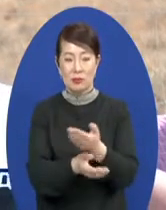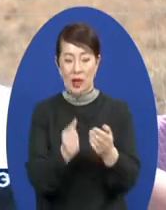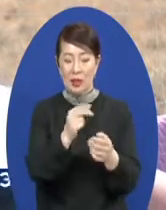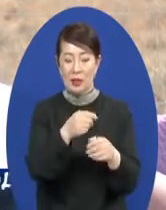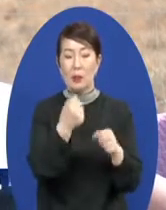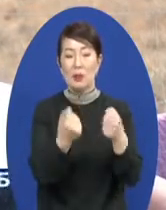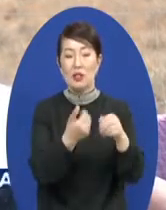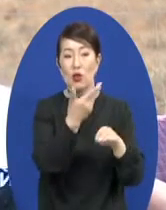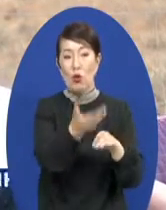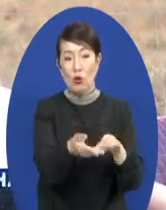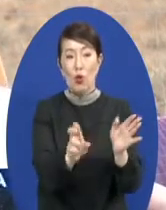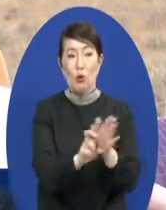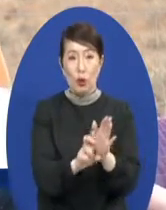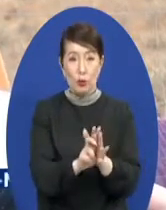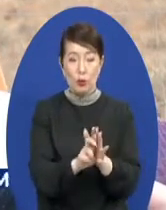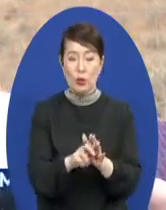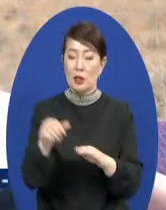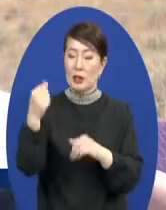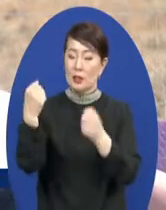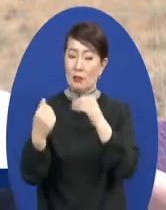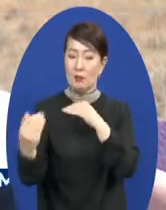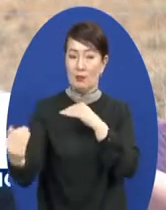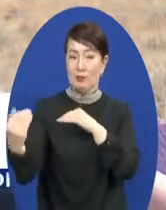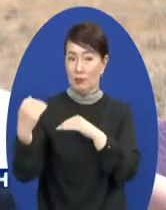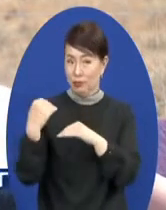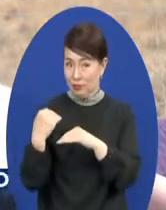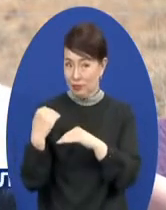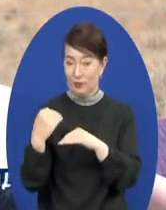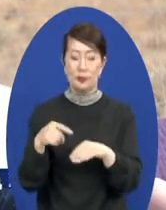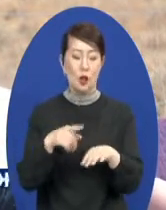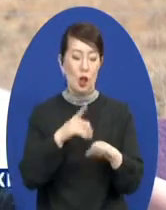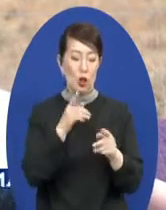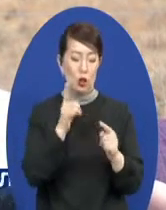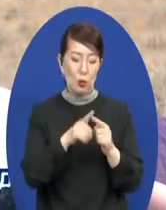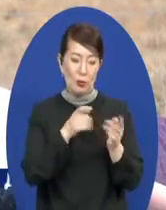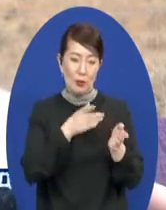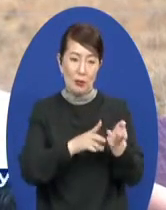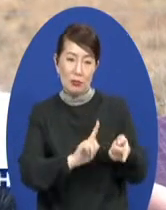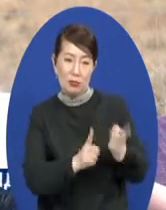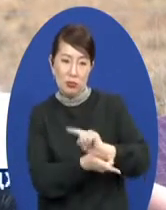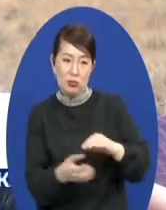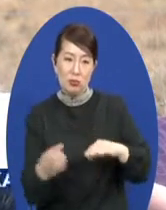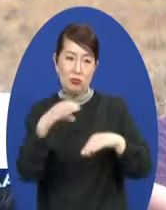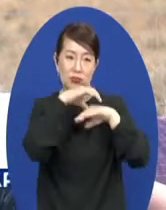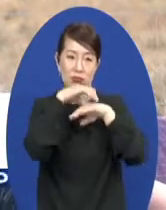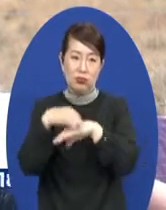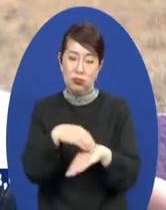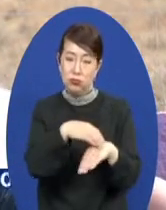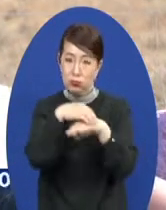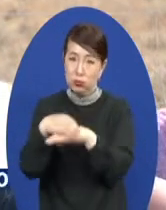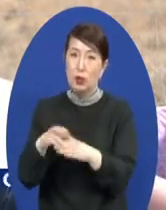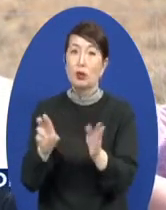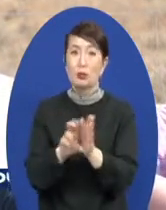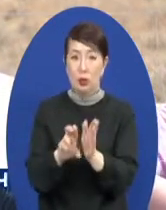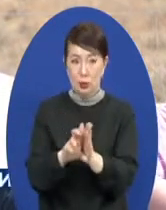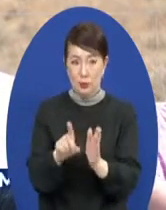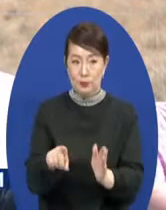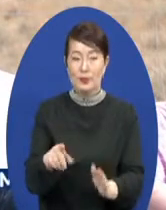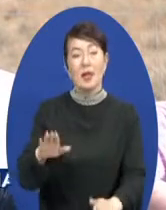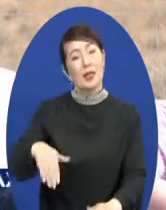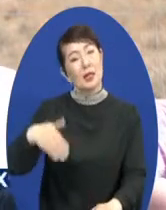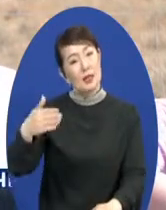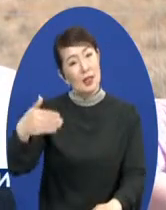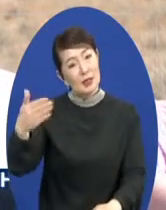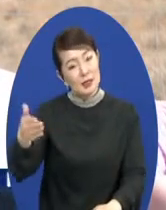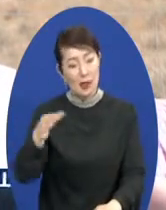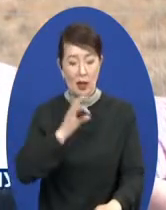гаргах ийм боломжтой. Цаатлаасаа авцамаар орж ирж байгаа ачааг төмөр замд сэлгэж ачих боломжтой. Цаашдаа